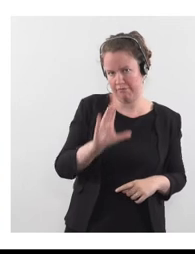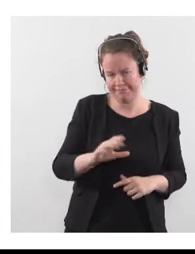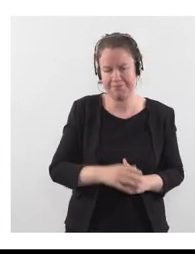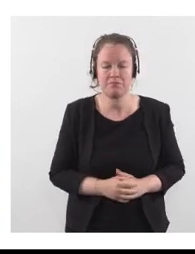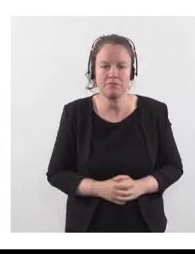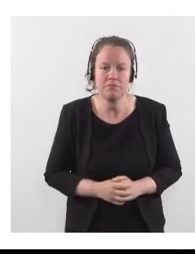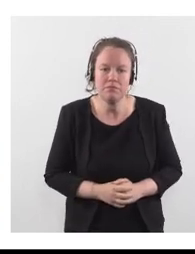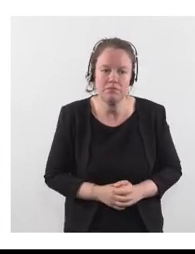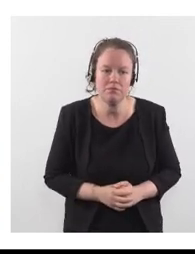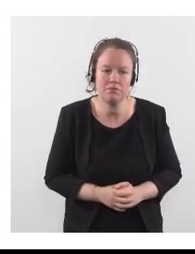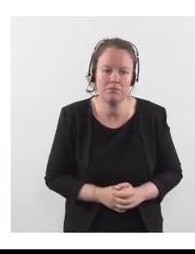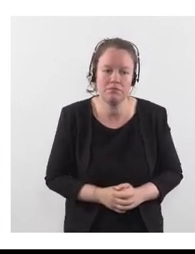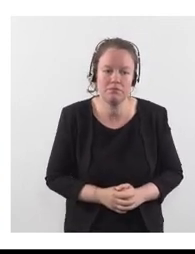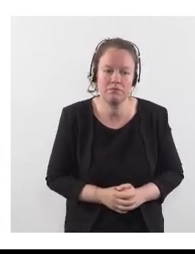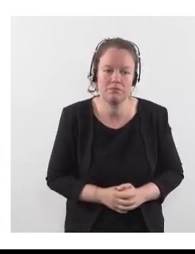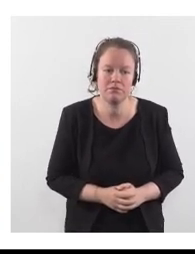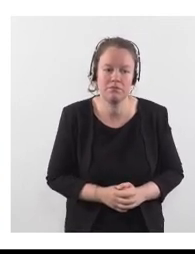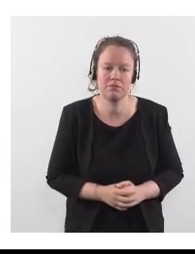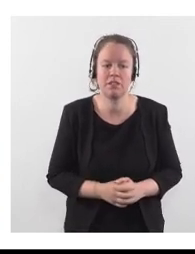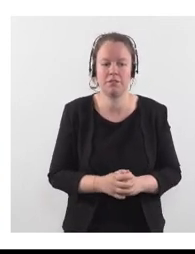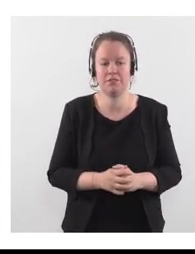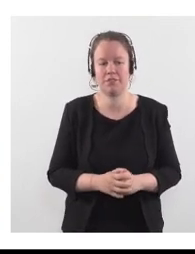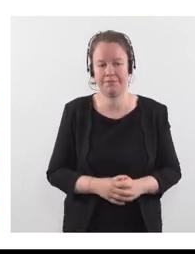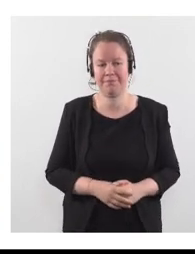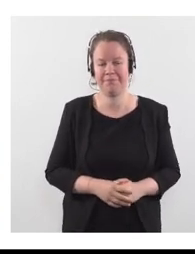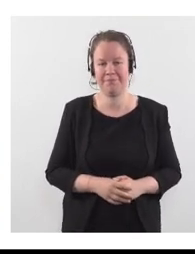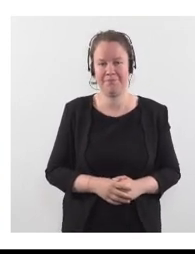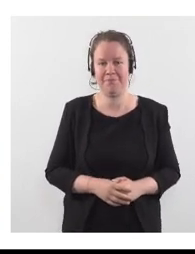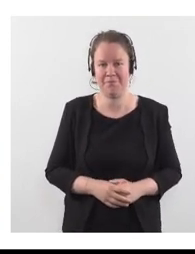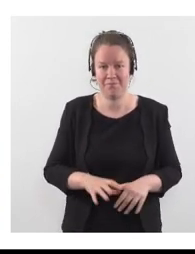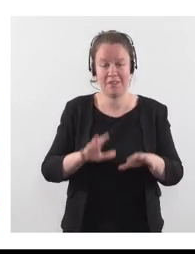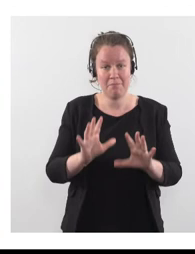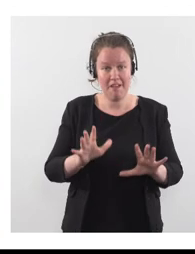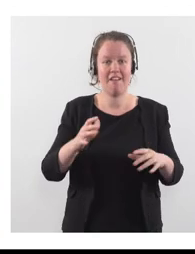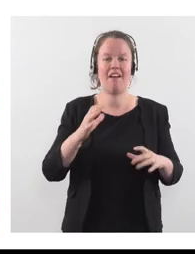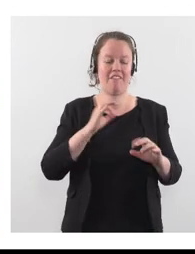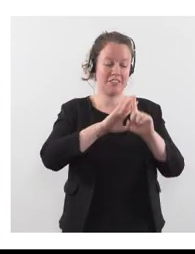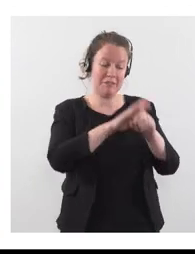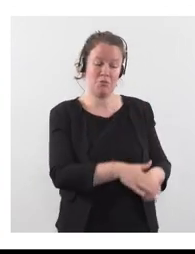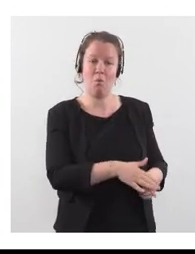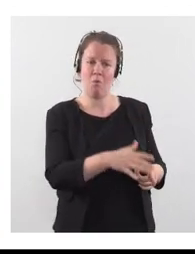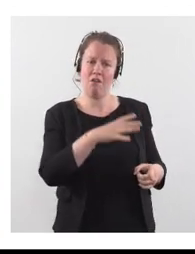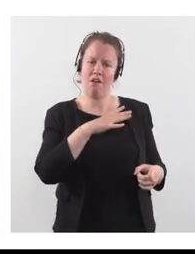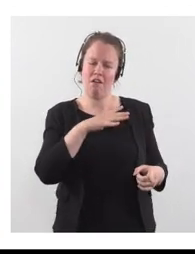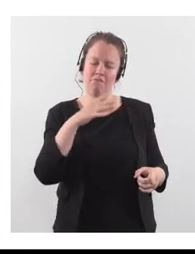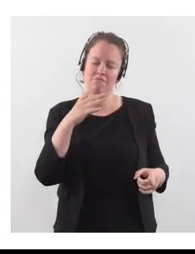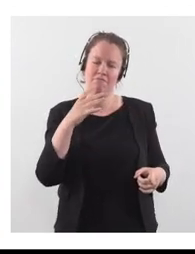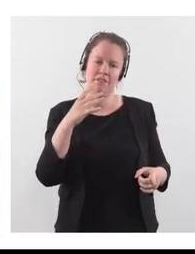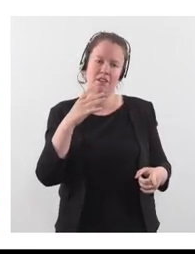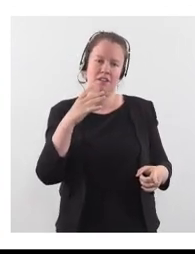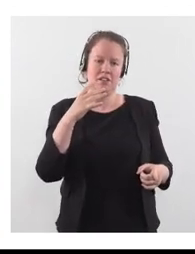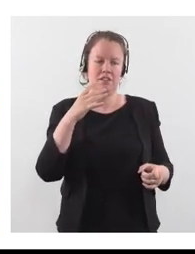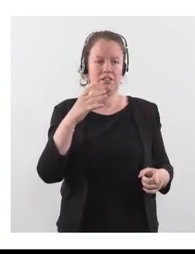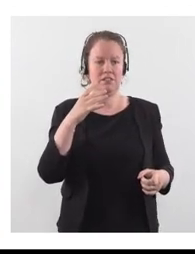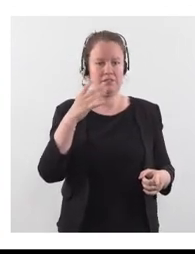Et pour la discrimination structurelle, il y a quelque chose dont, que nous savons. J'en parlerai